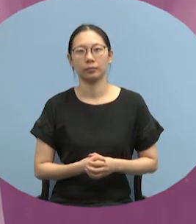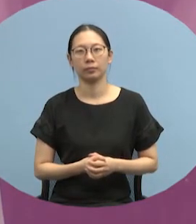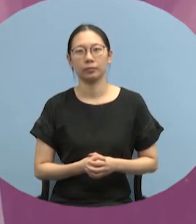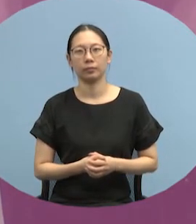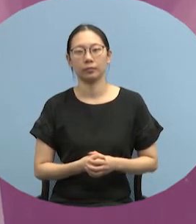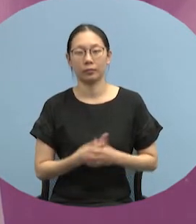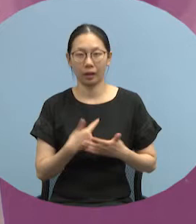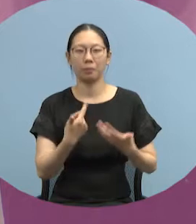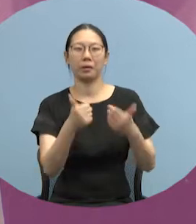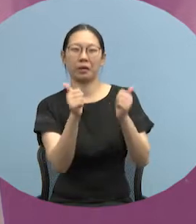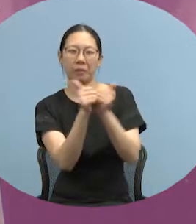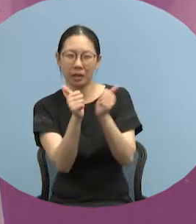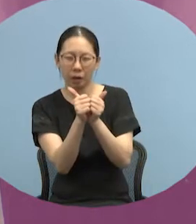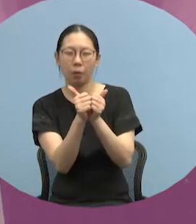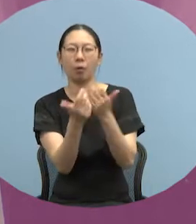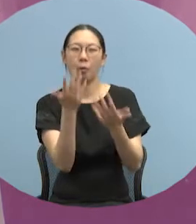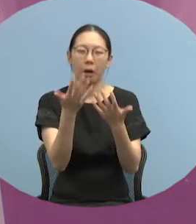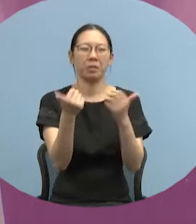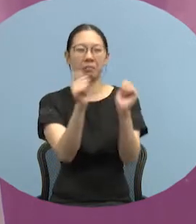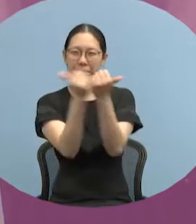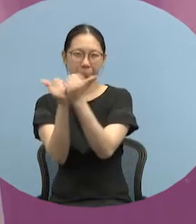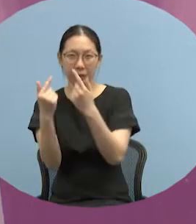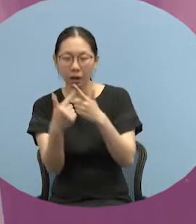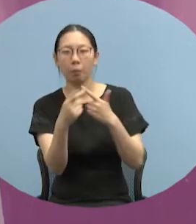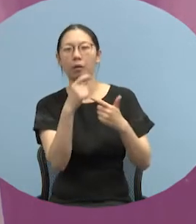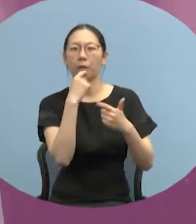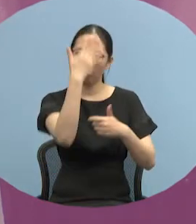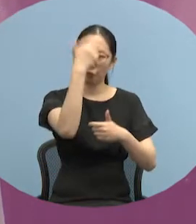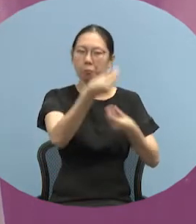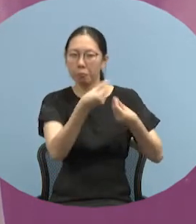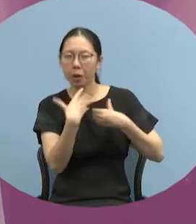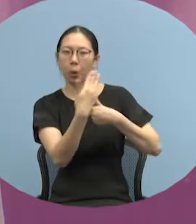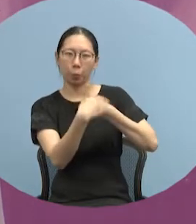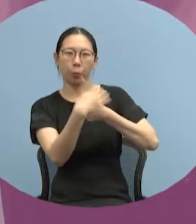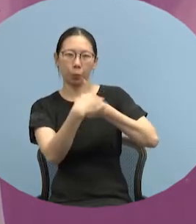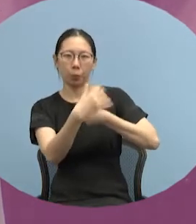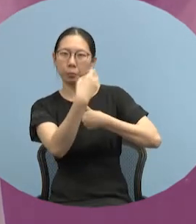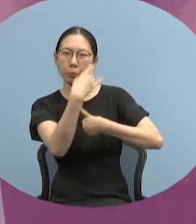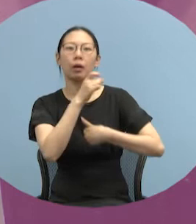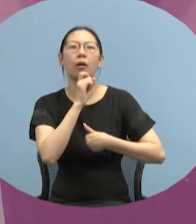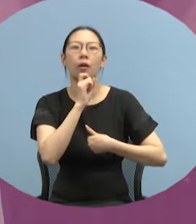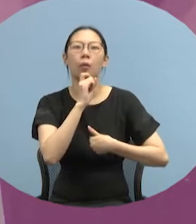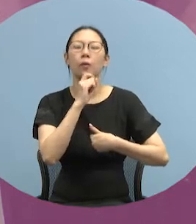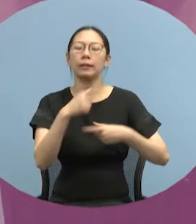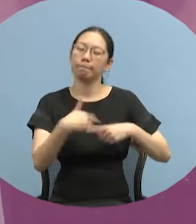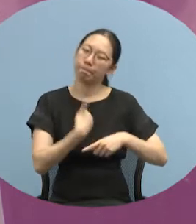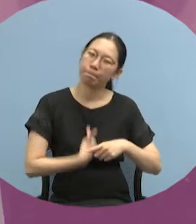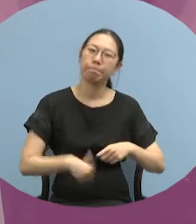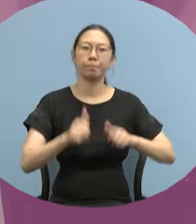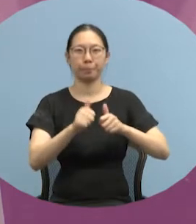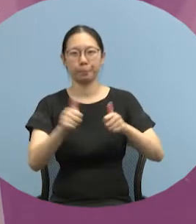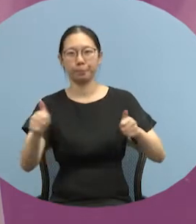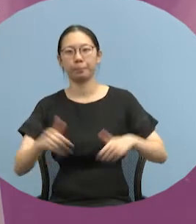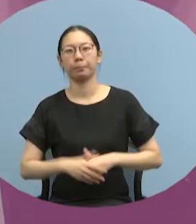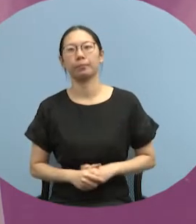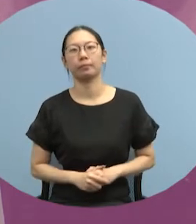慰問的很多的朋友和很多我都不認識的市民呢，是表示衷心的感謝。